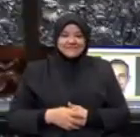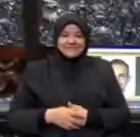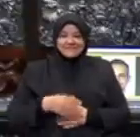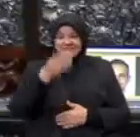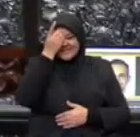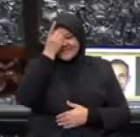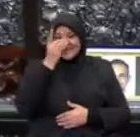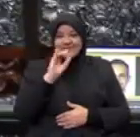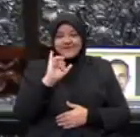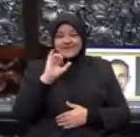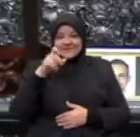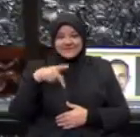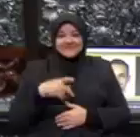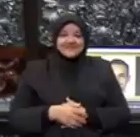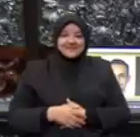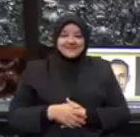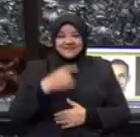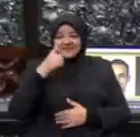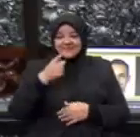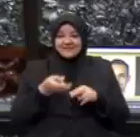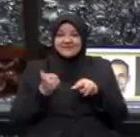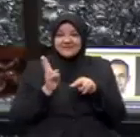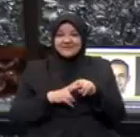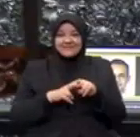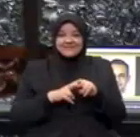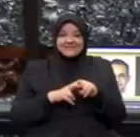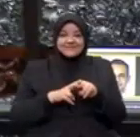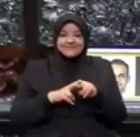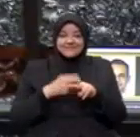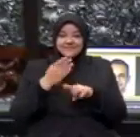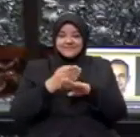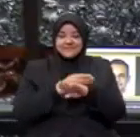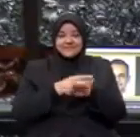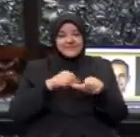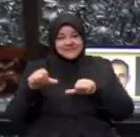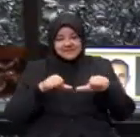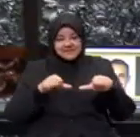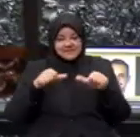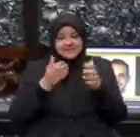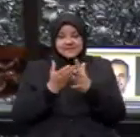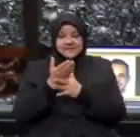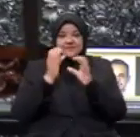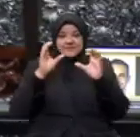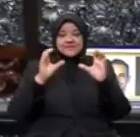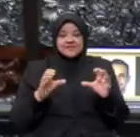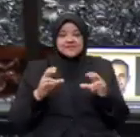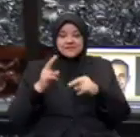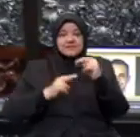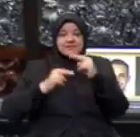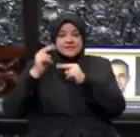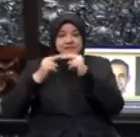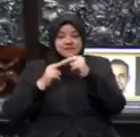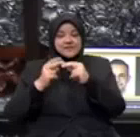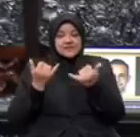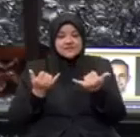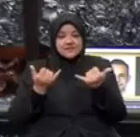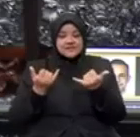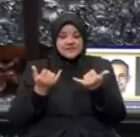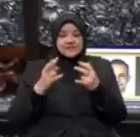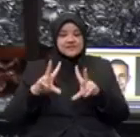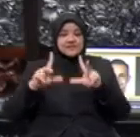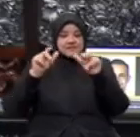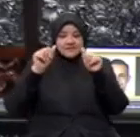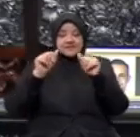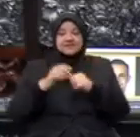Datuk Yang Pertua, bagi meningkatkan produktiviti melalui kaedah pembinaan yang terkini dan